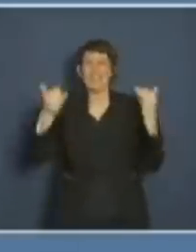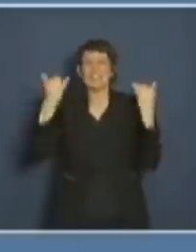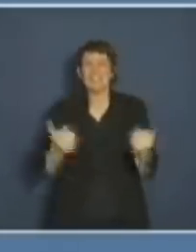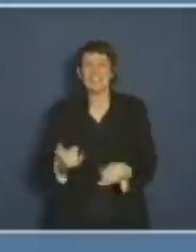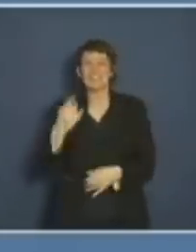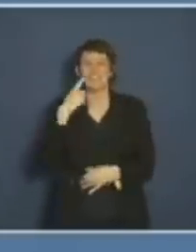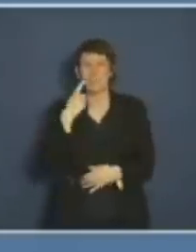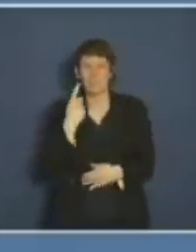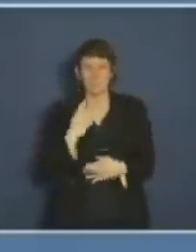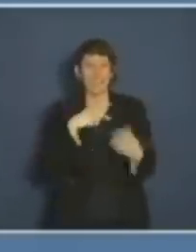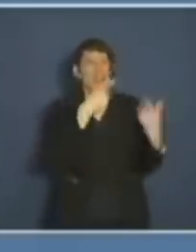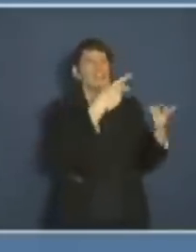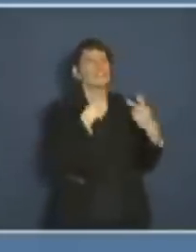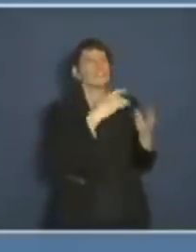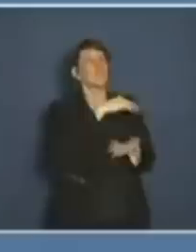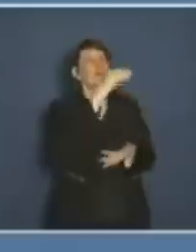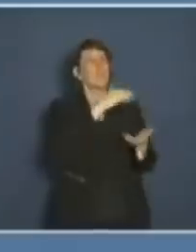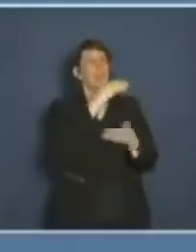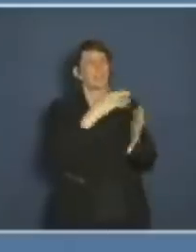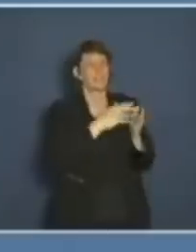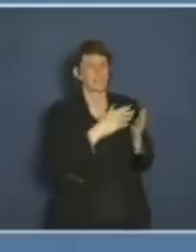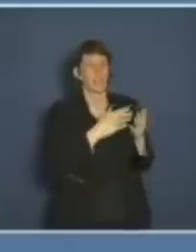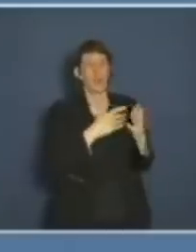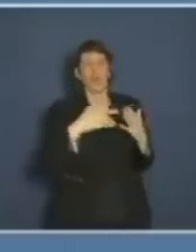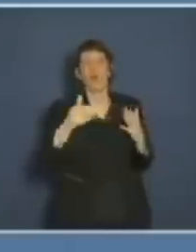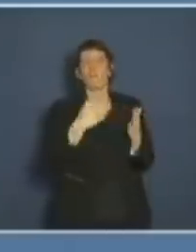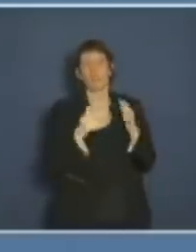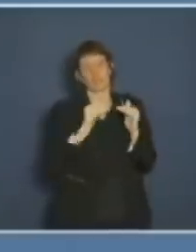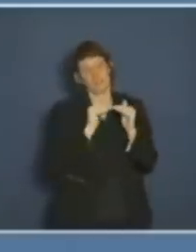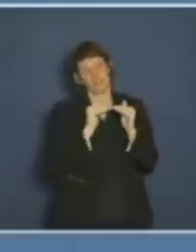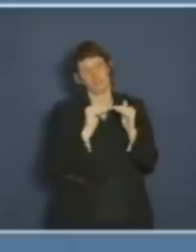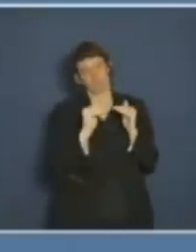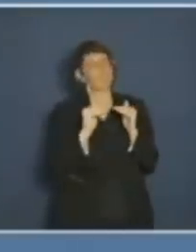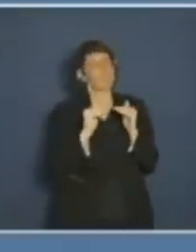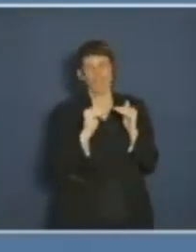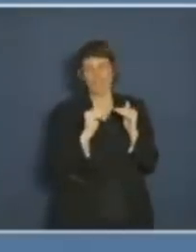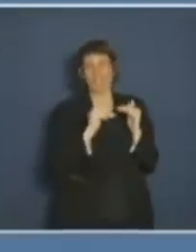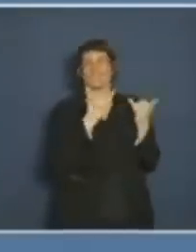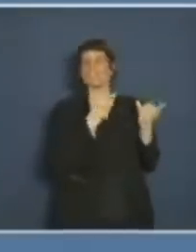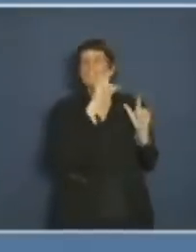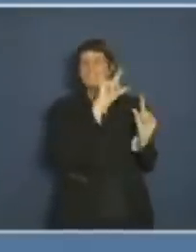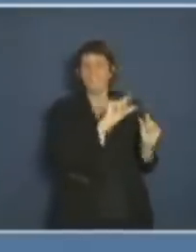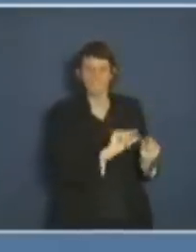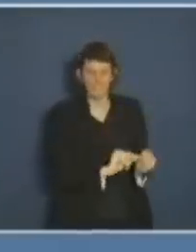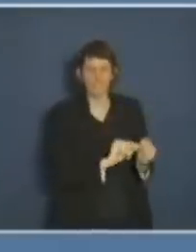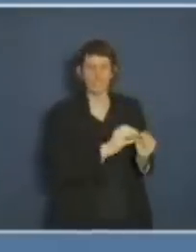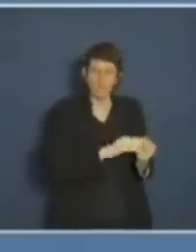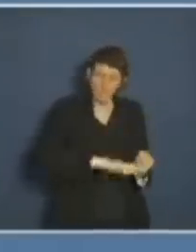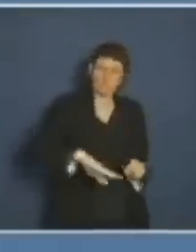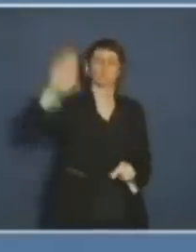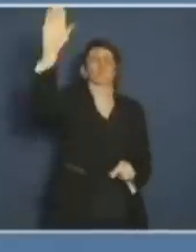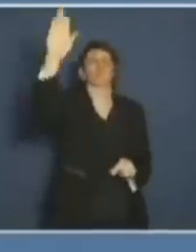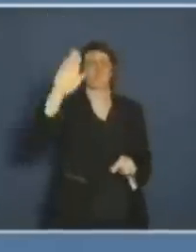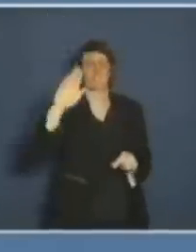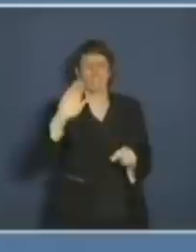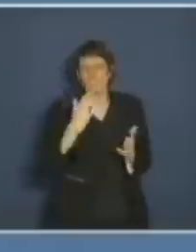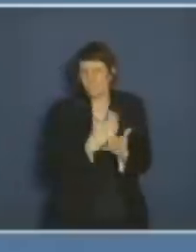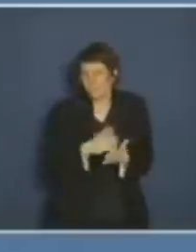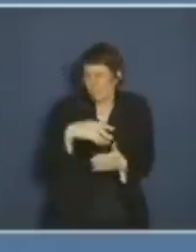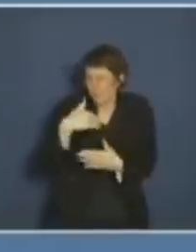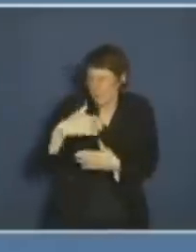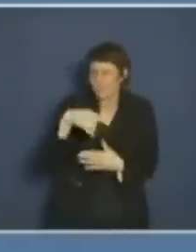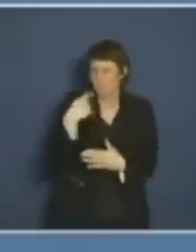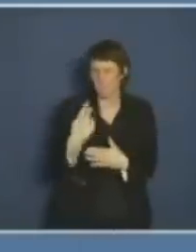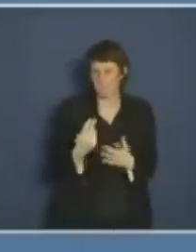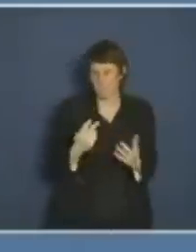erwartenden Liefermengen von Impfstoffen gehen doch nicht einfach so, sondern wir haben das doch mehrfach gesagt, die Verträge sind so, dass wir im zweiten